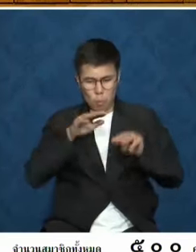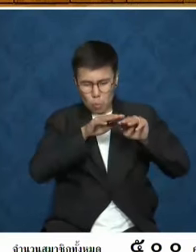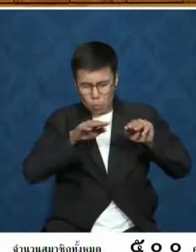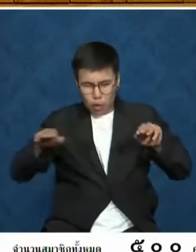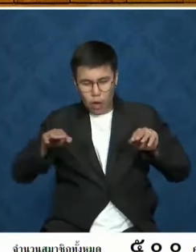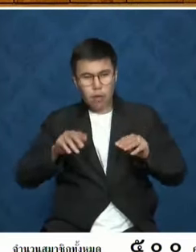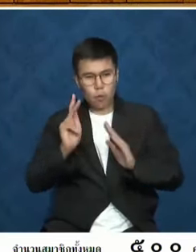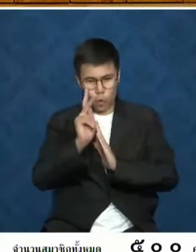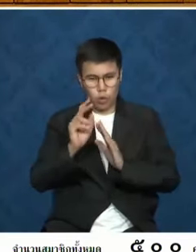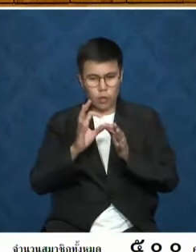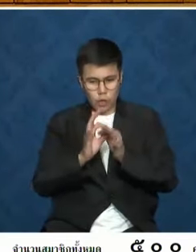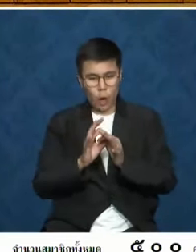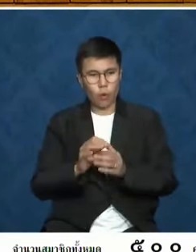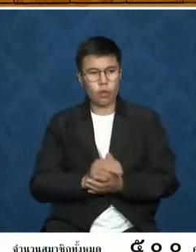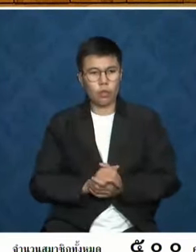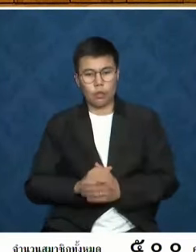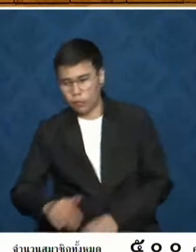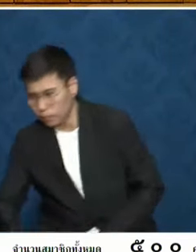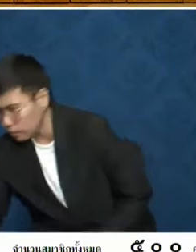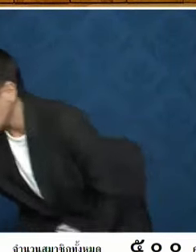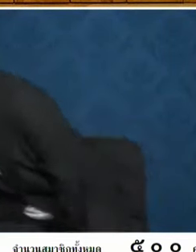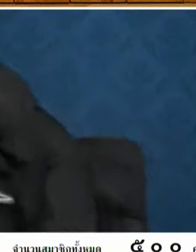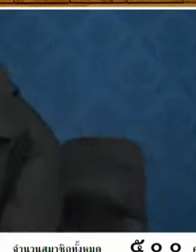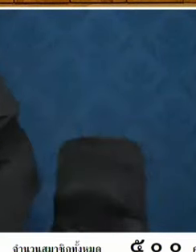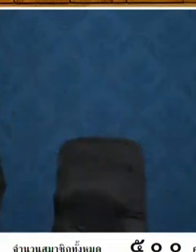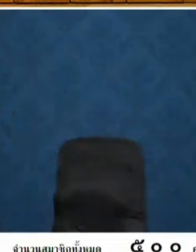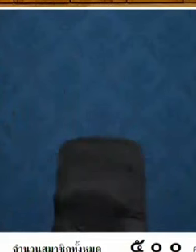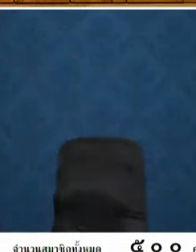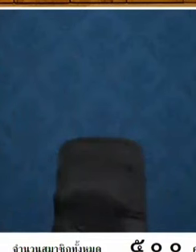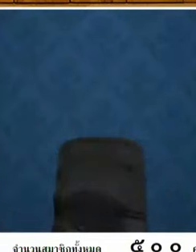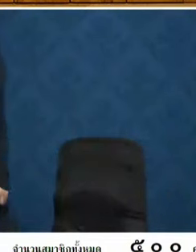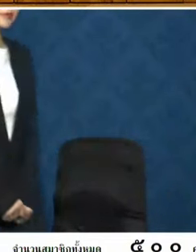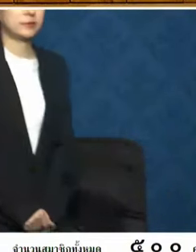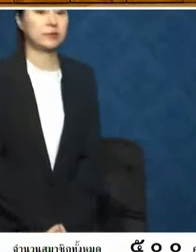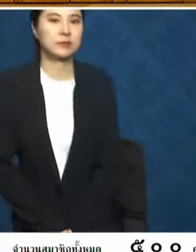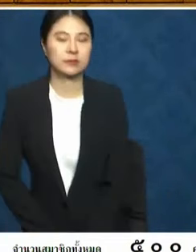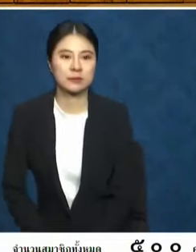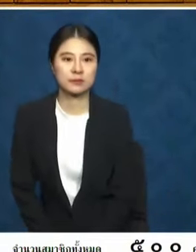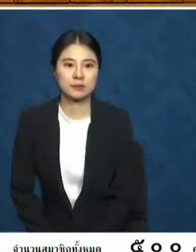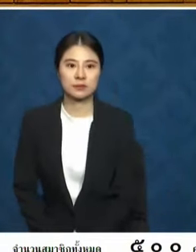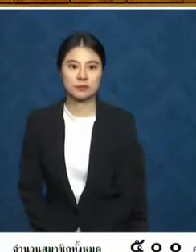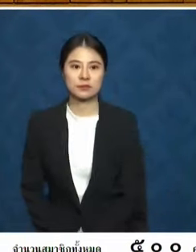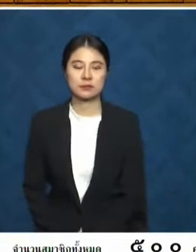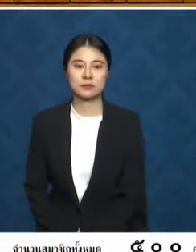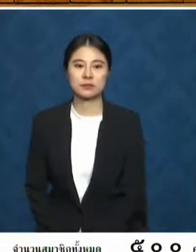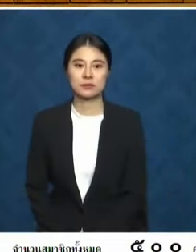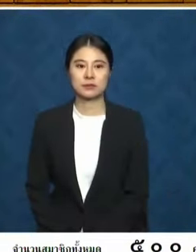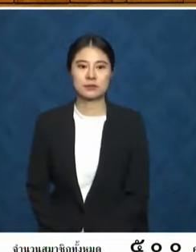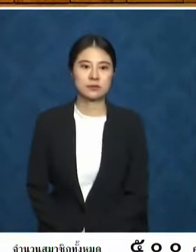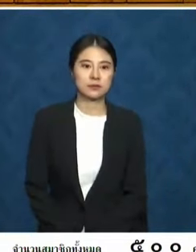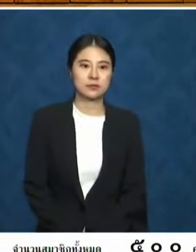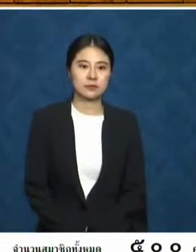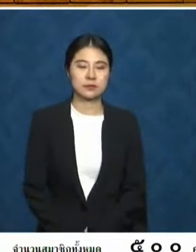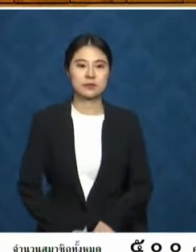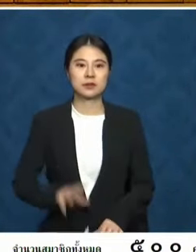ตั้งกฏที่เกยวห้องน้มรับครับ... ว่า สวะทodes จะว่า technology กลุมเป้าหมายของ AI